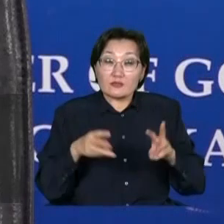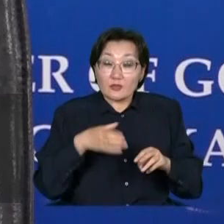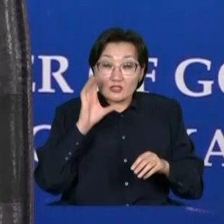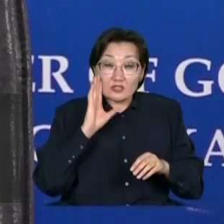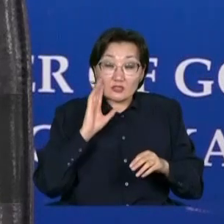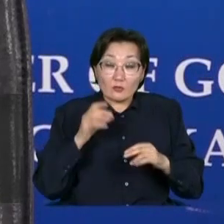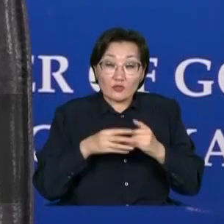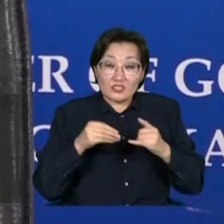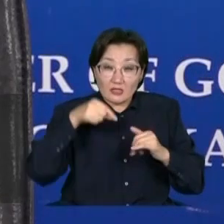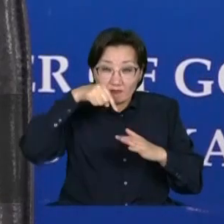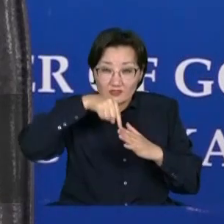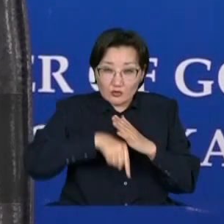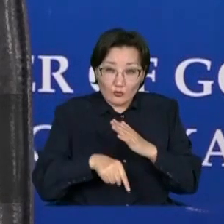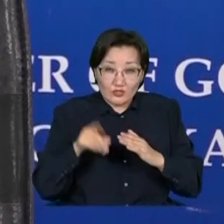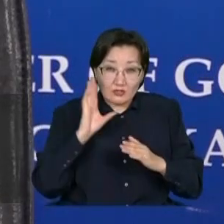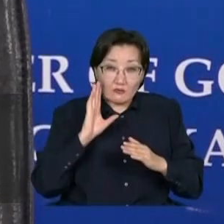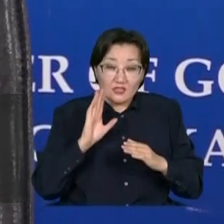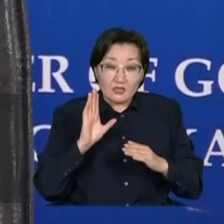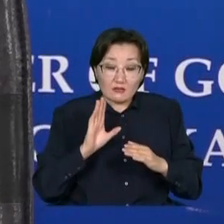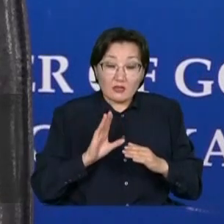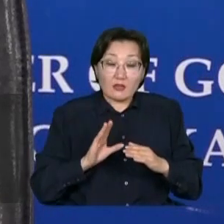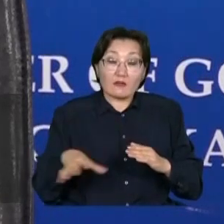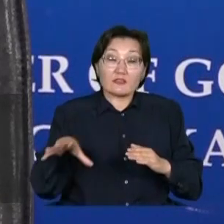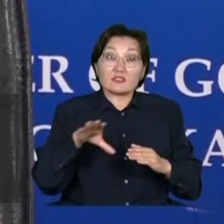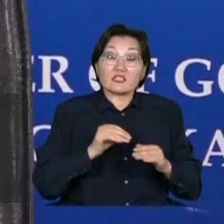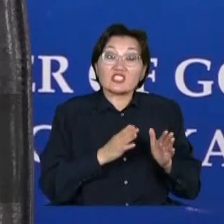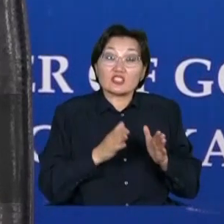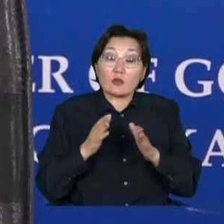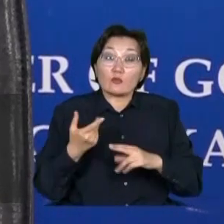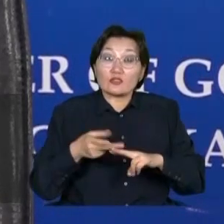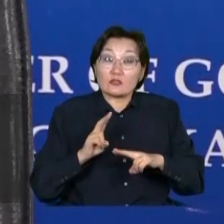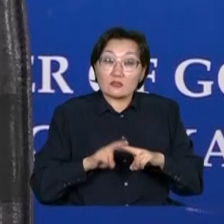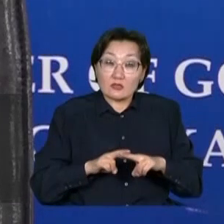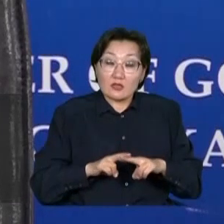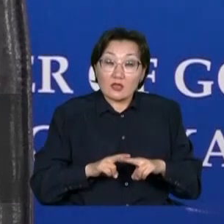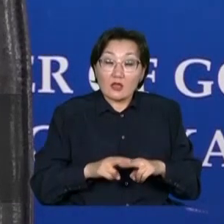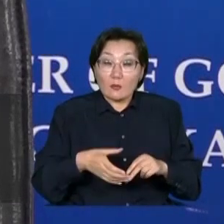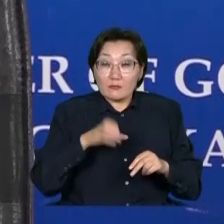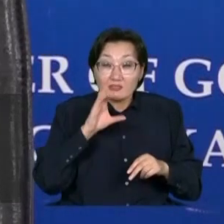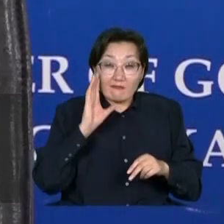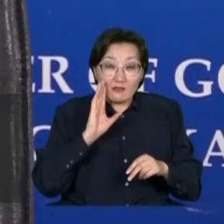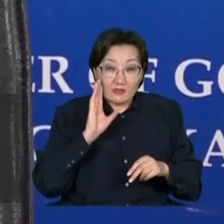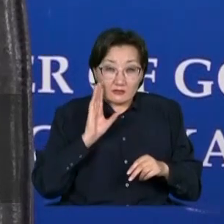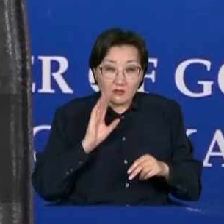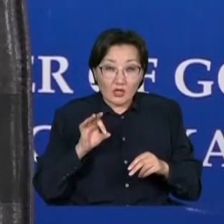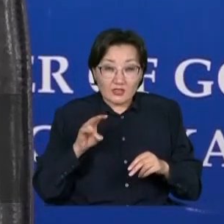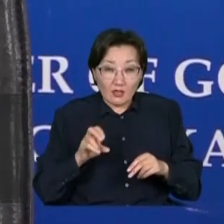– это подземные источники воды. Вся система, которая вот питьевая вода,